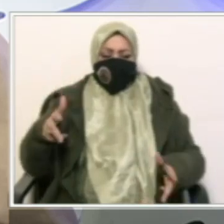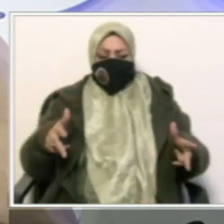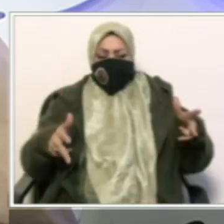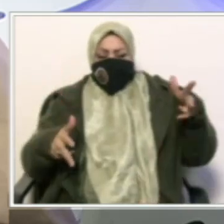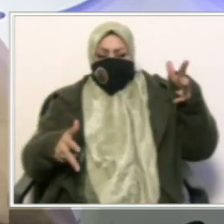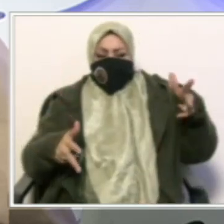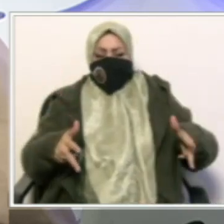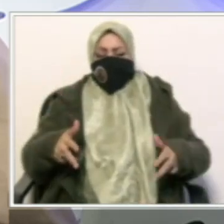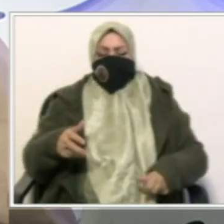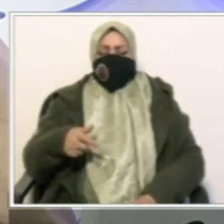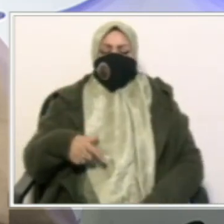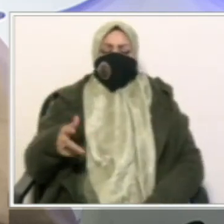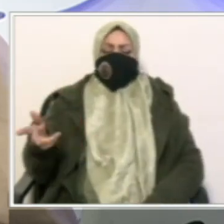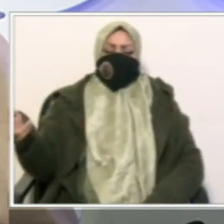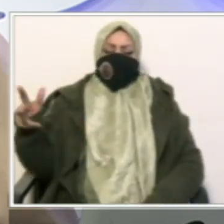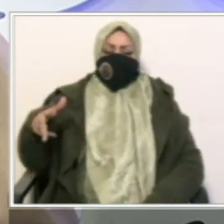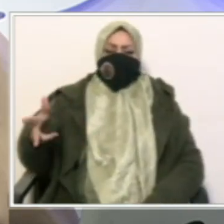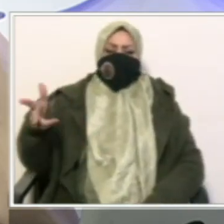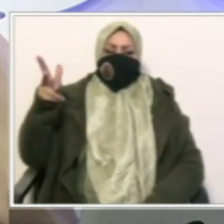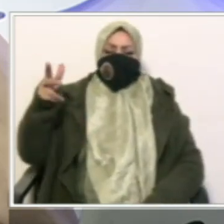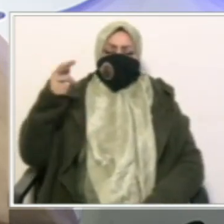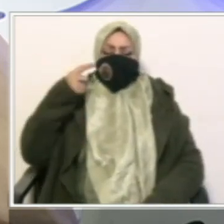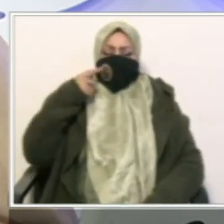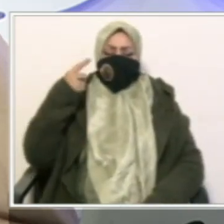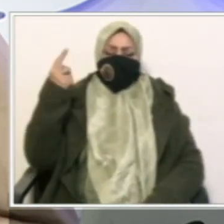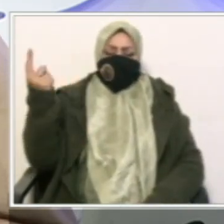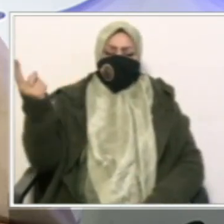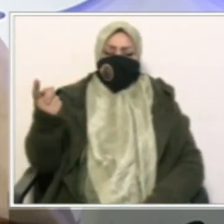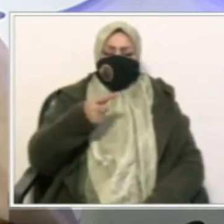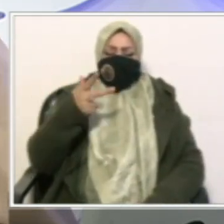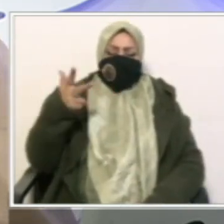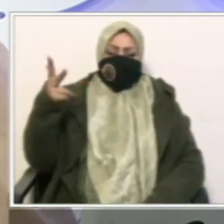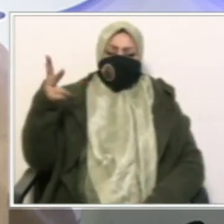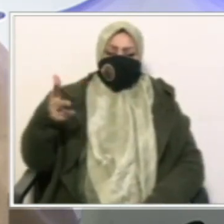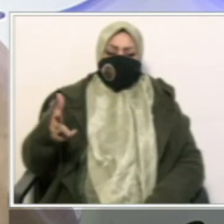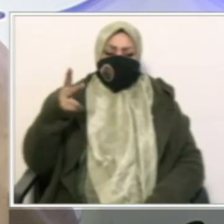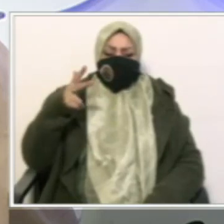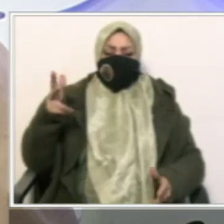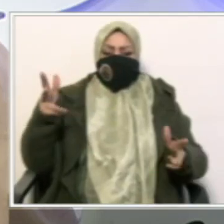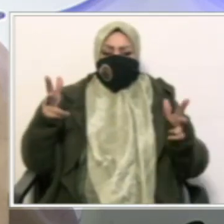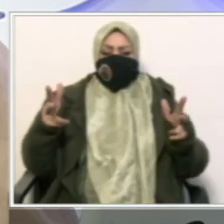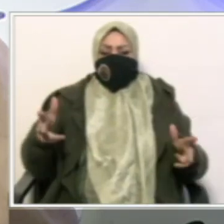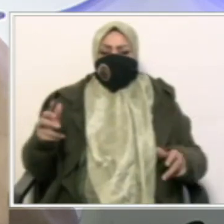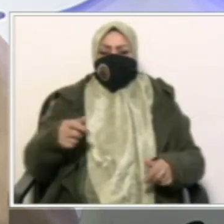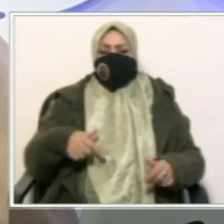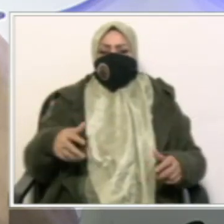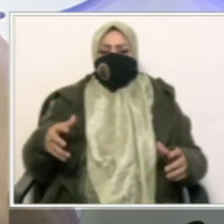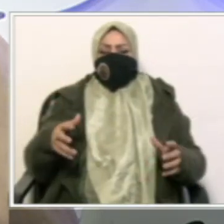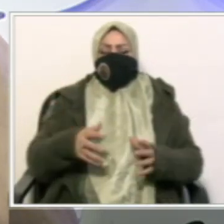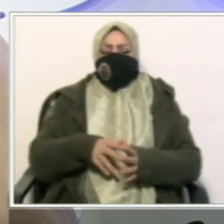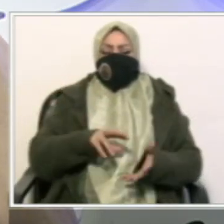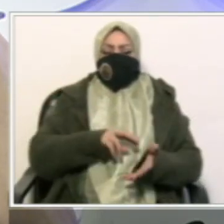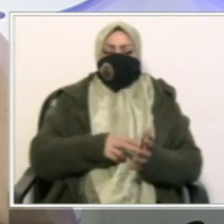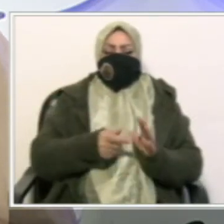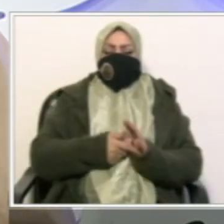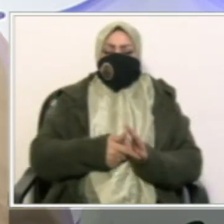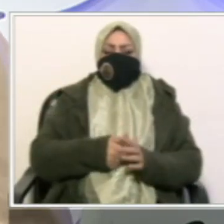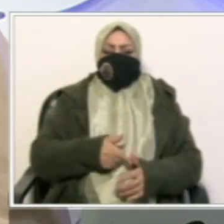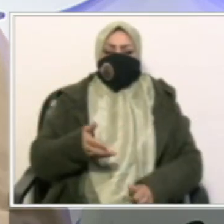قبل شرق البلاد ومن غربها سامهم سوء العذاب كذلك في تشاد من قبل، فخضنا معه